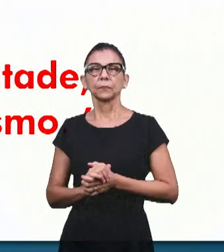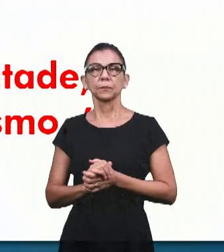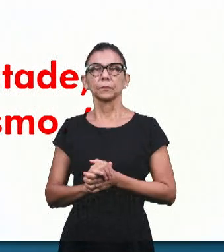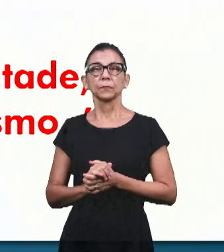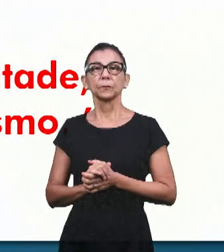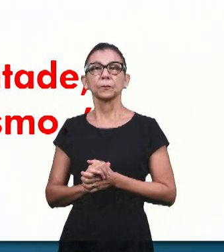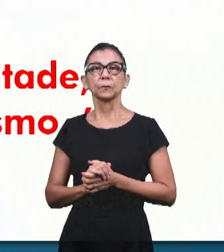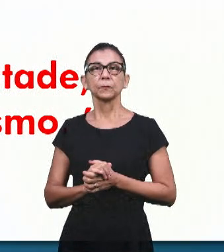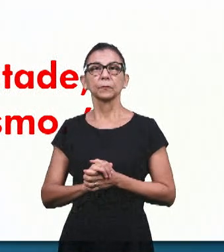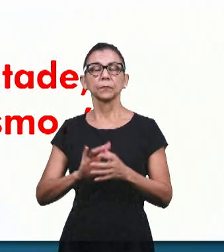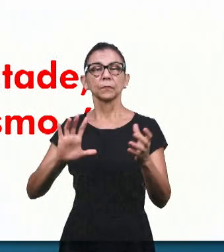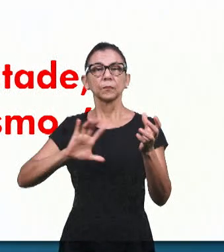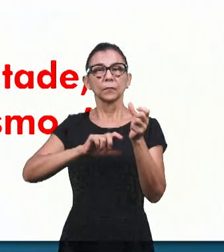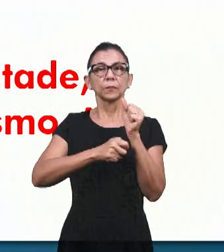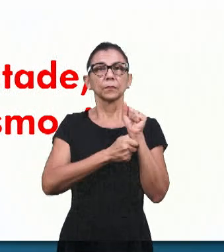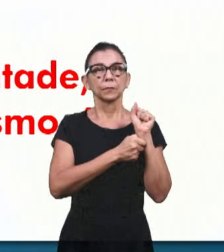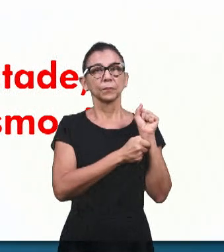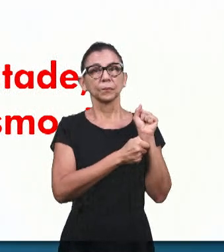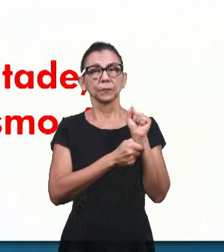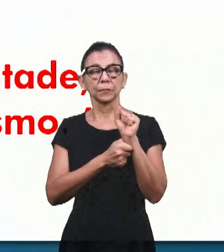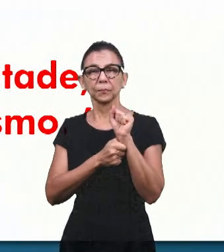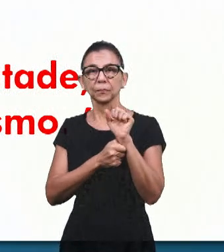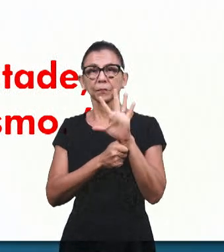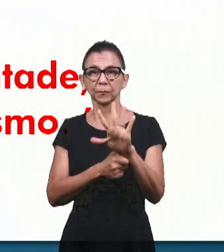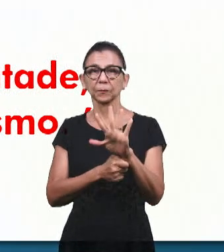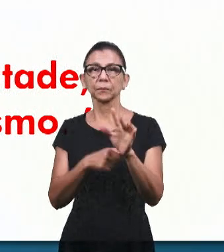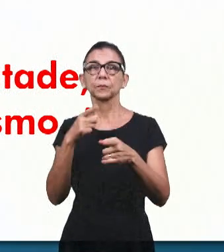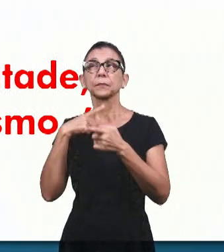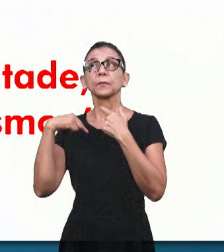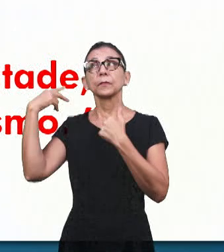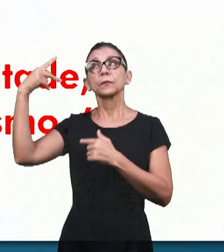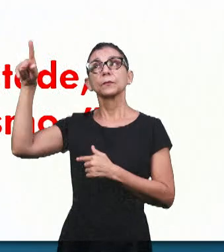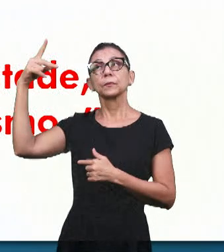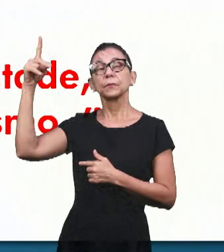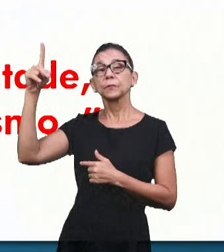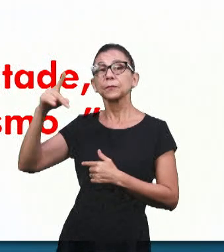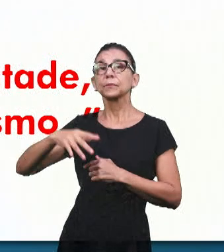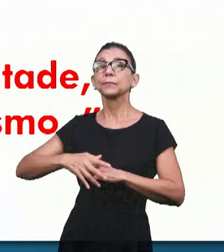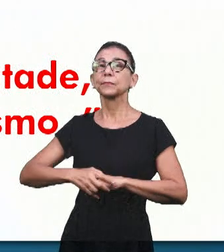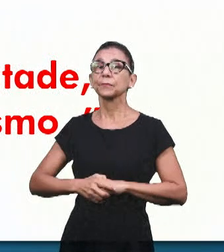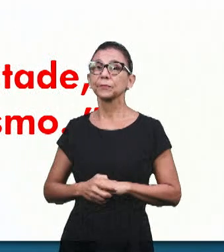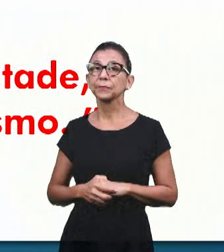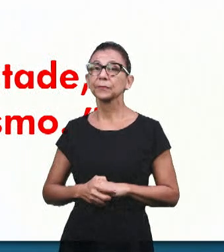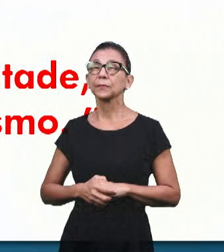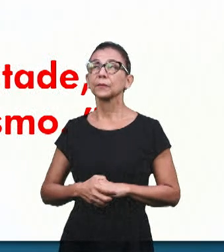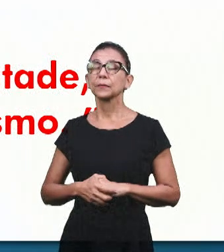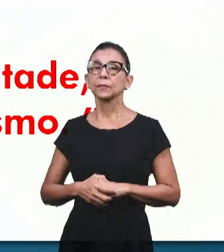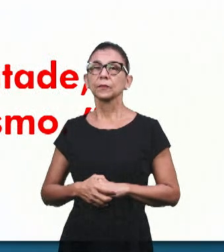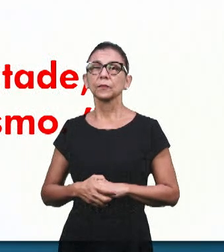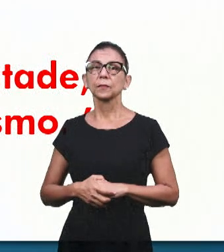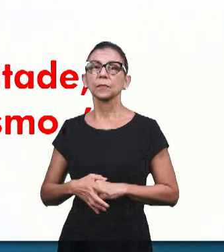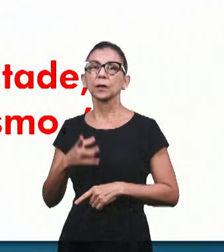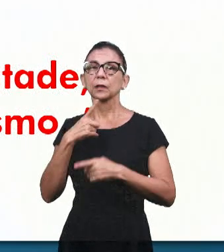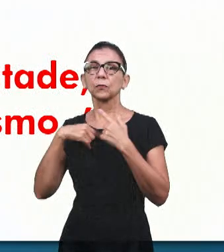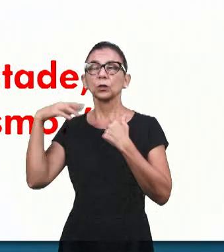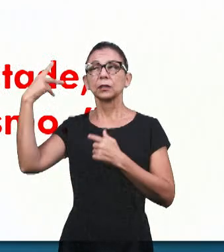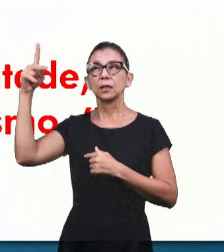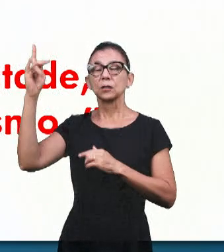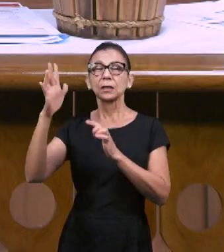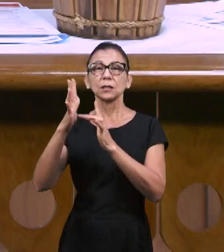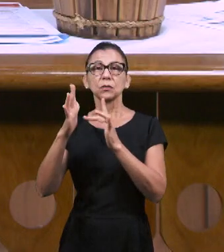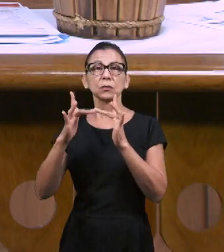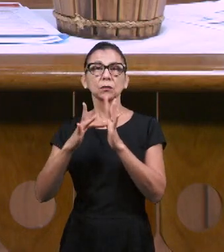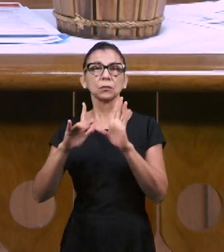le mystère de sa volonté selon sa bonne volonté. C'est Jésus qui fait